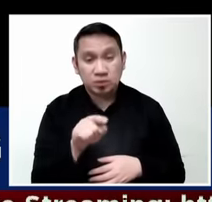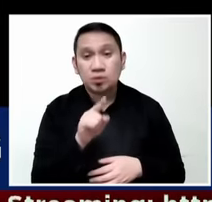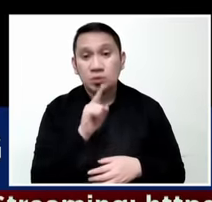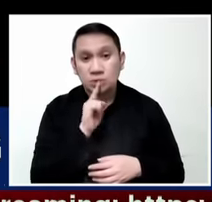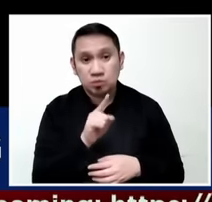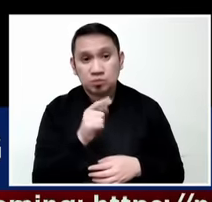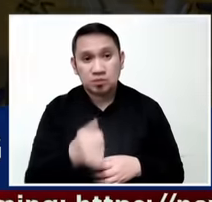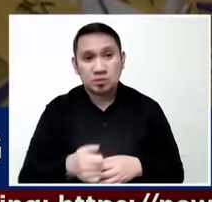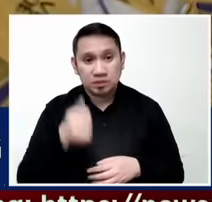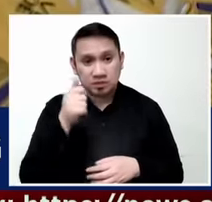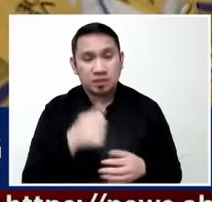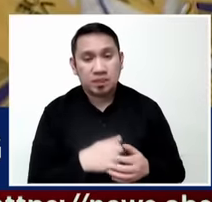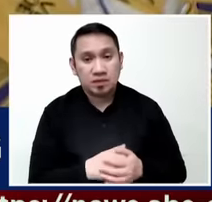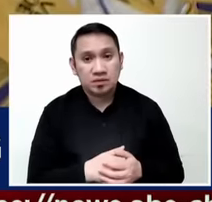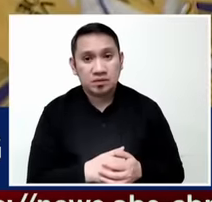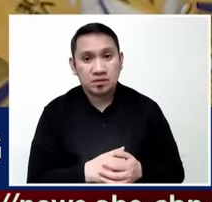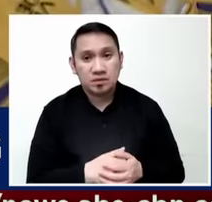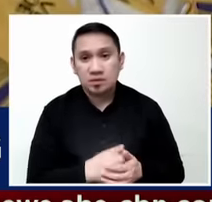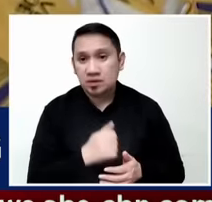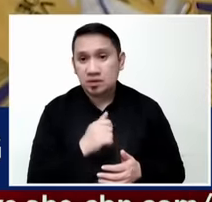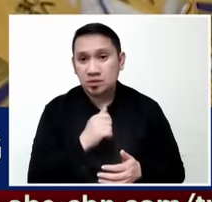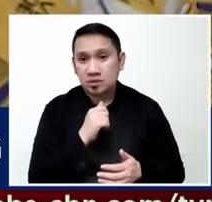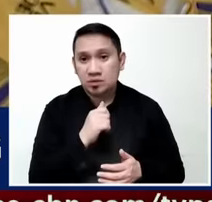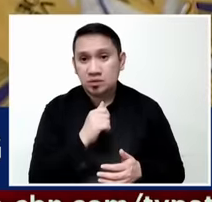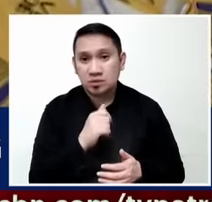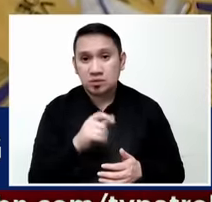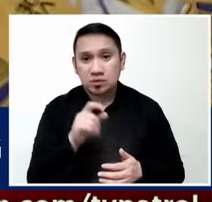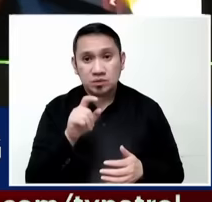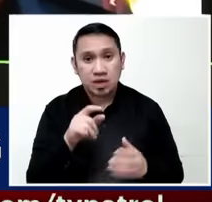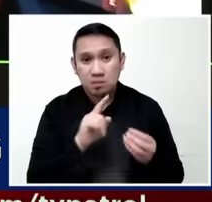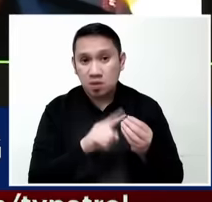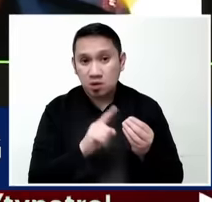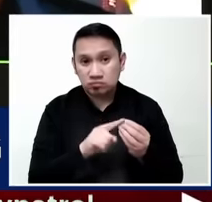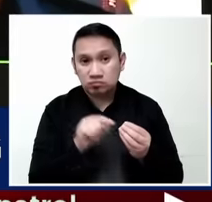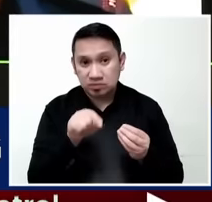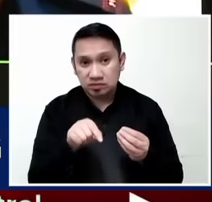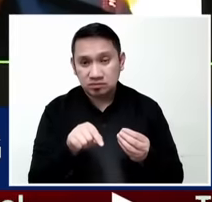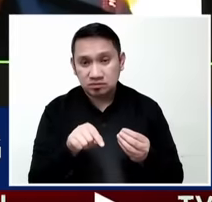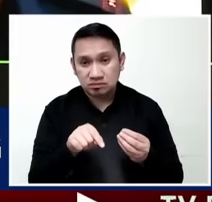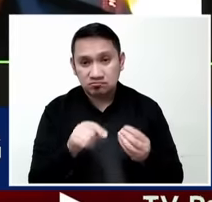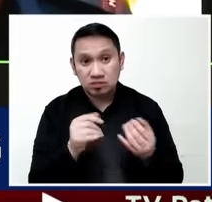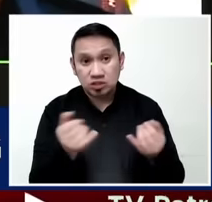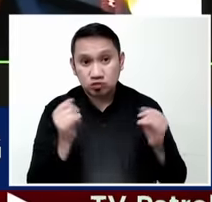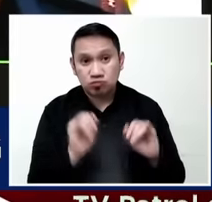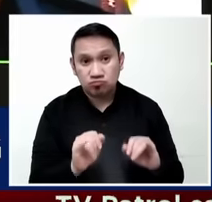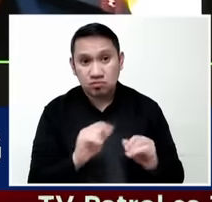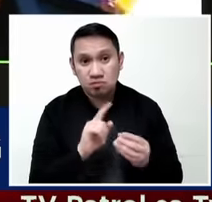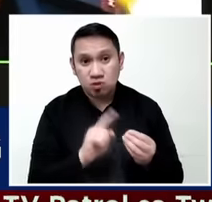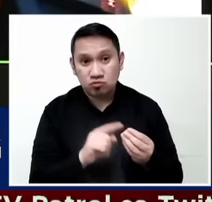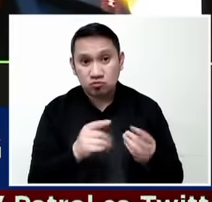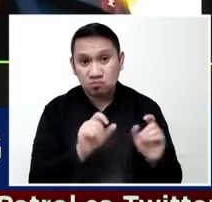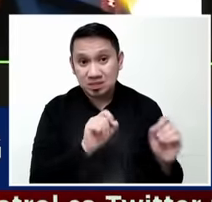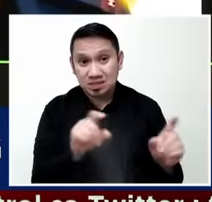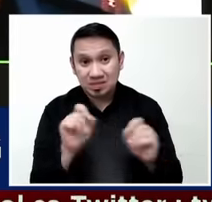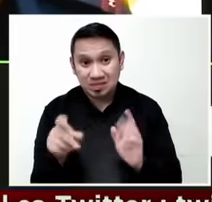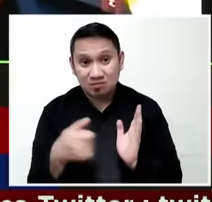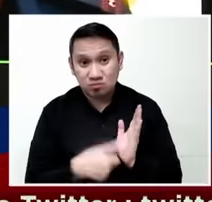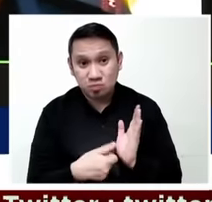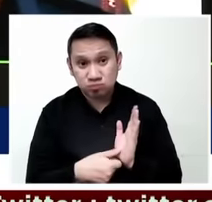mananalo. Again, hindi namin palalampasin ang issue ng vote buying. Kahapon po, pinabalidate ko po